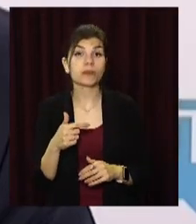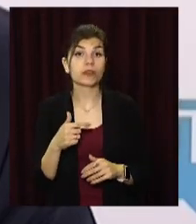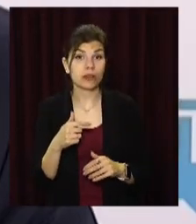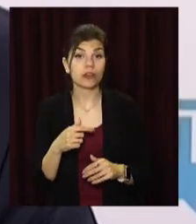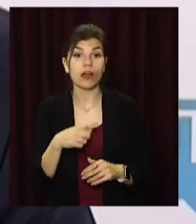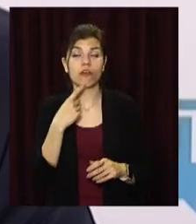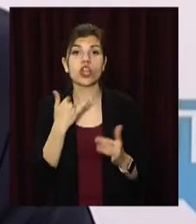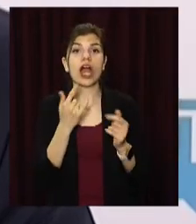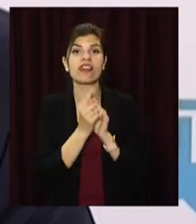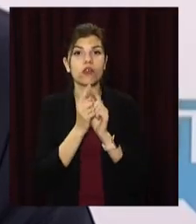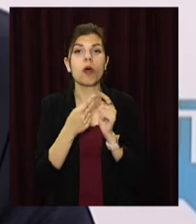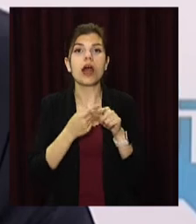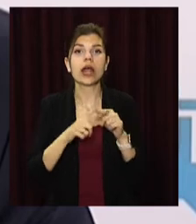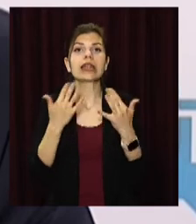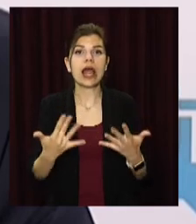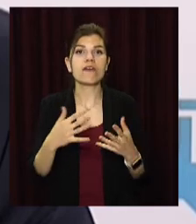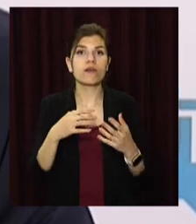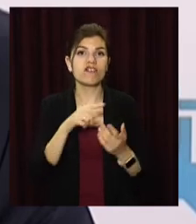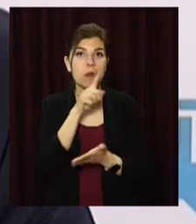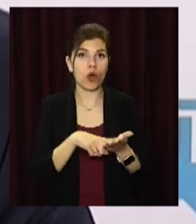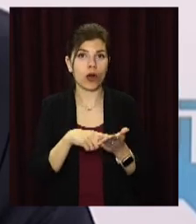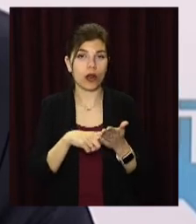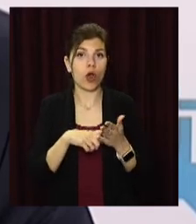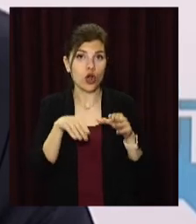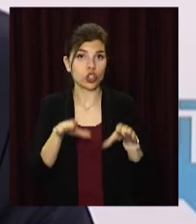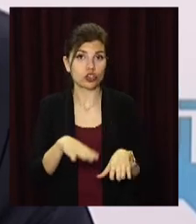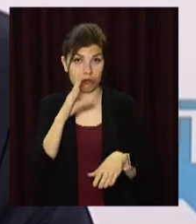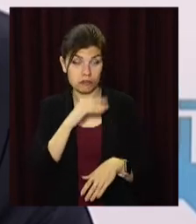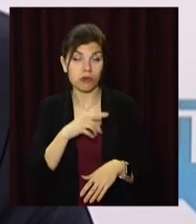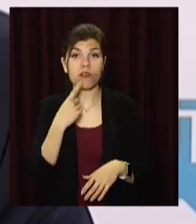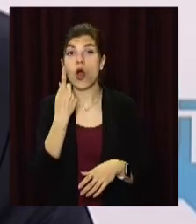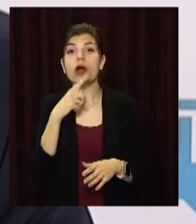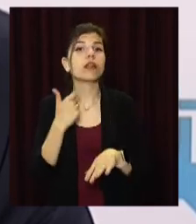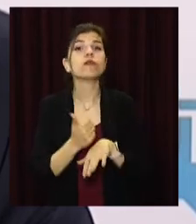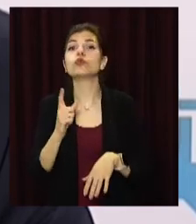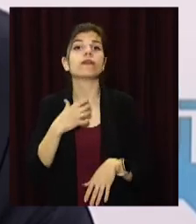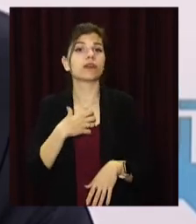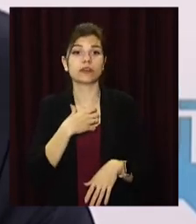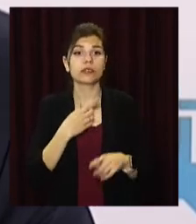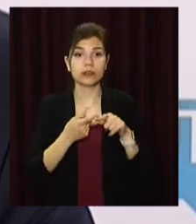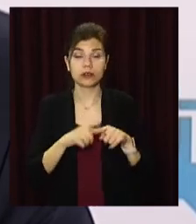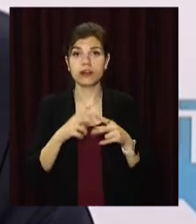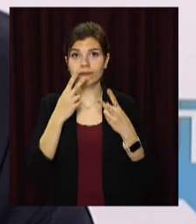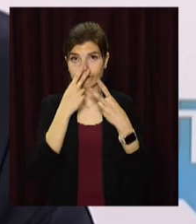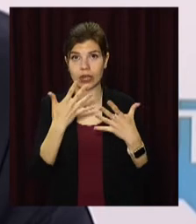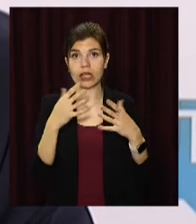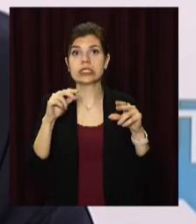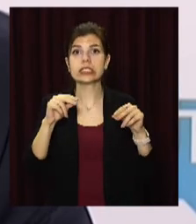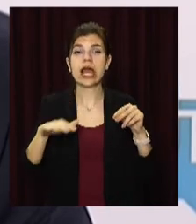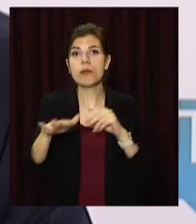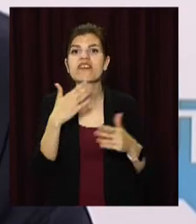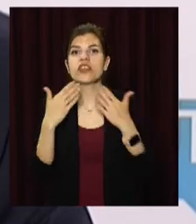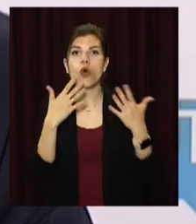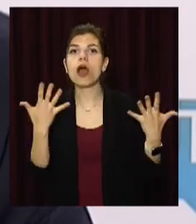вона вирішить декілька проблем. І одна із головних – це прозорість земельних